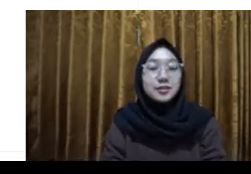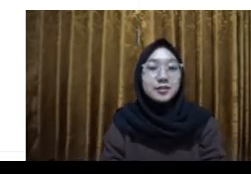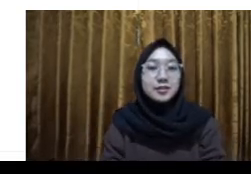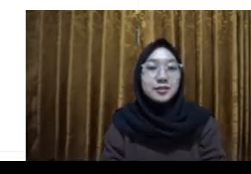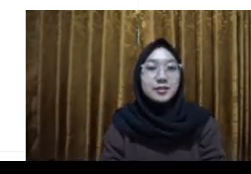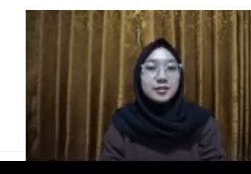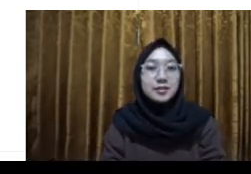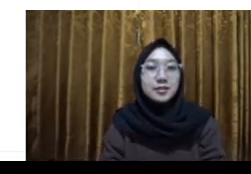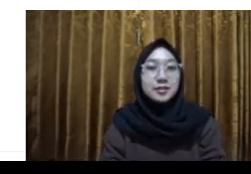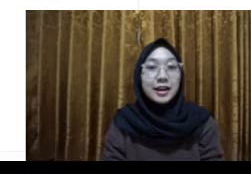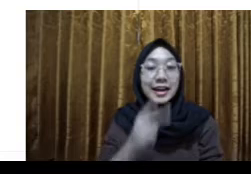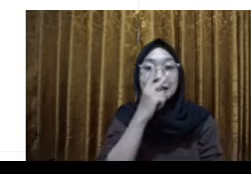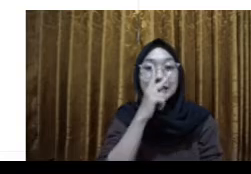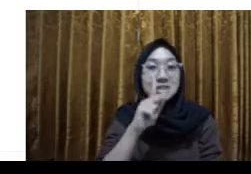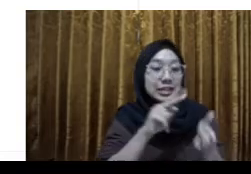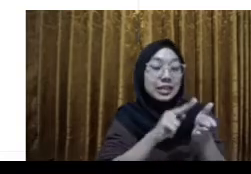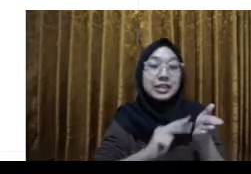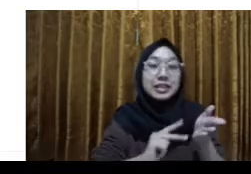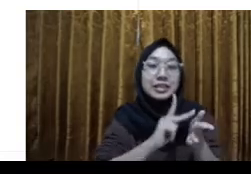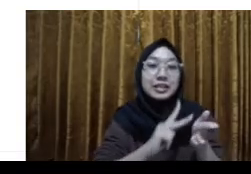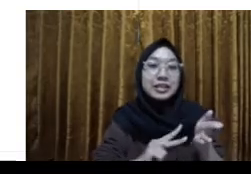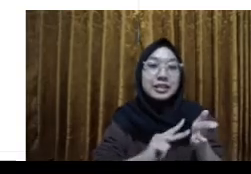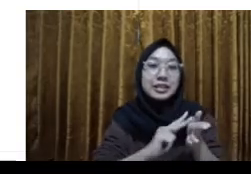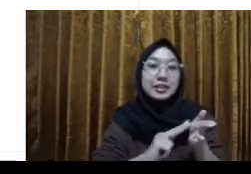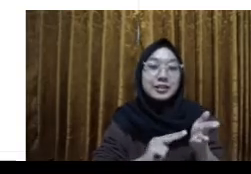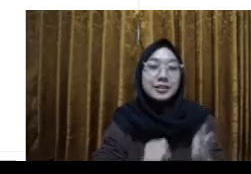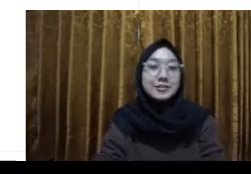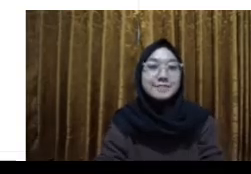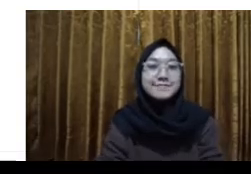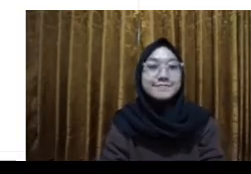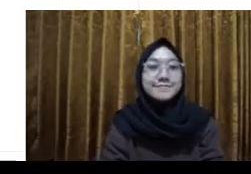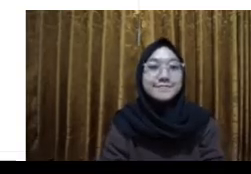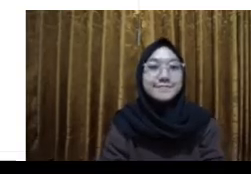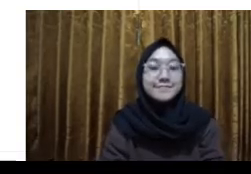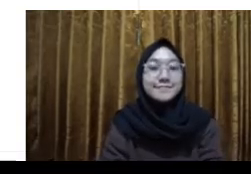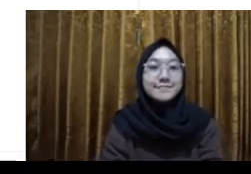Add page view. Add page view.